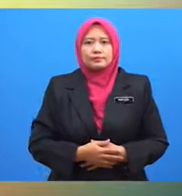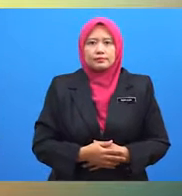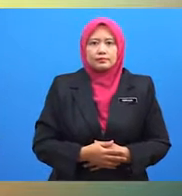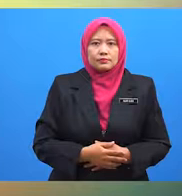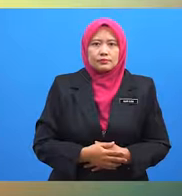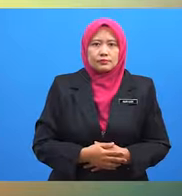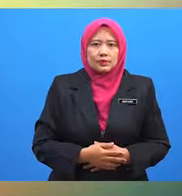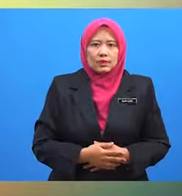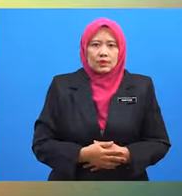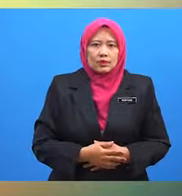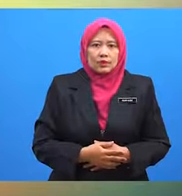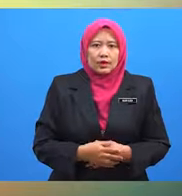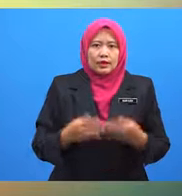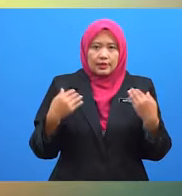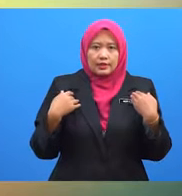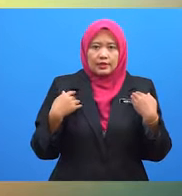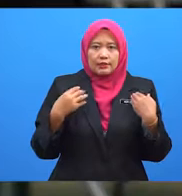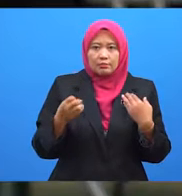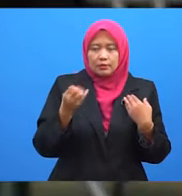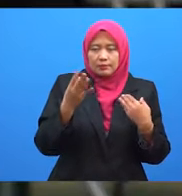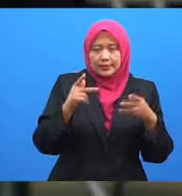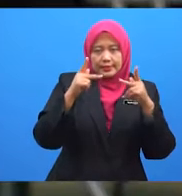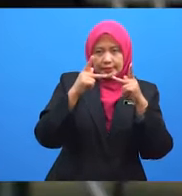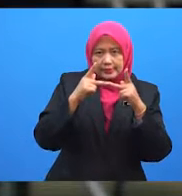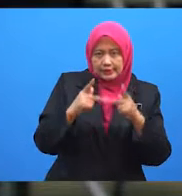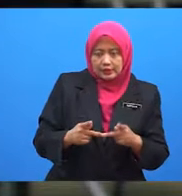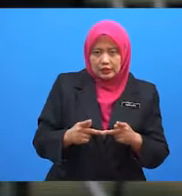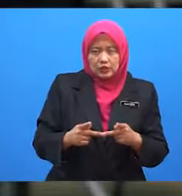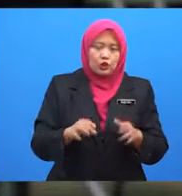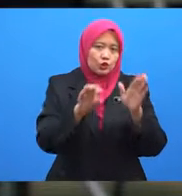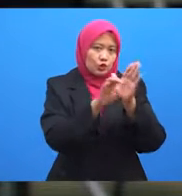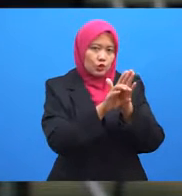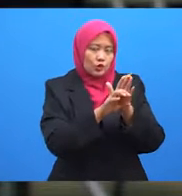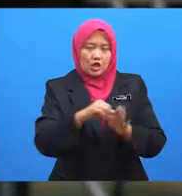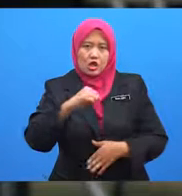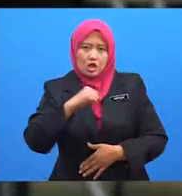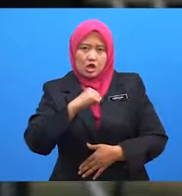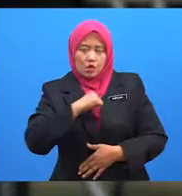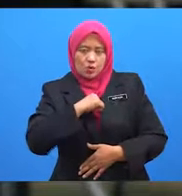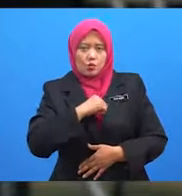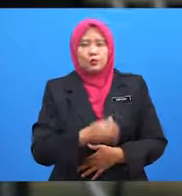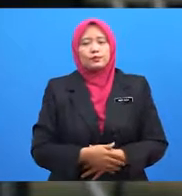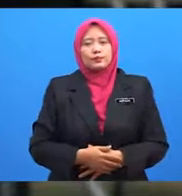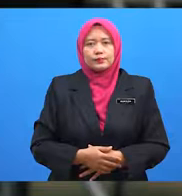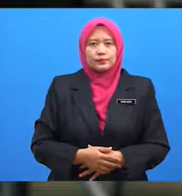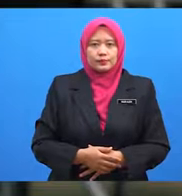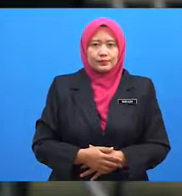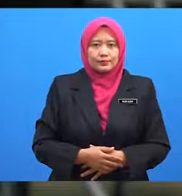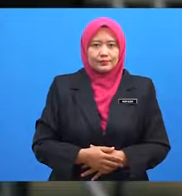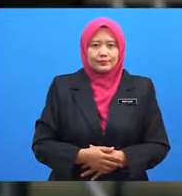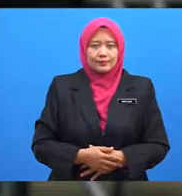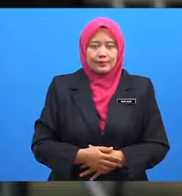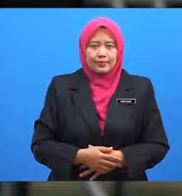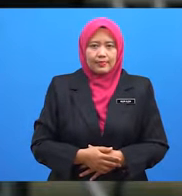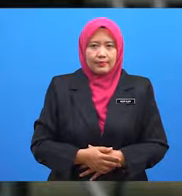jadi, kayu, ini. Baiklah, para pelajar, kupasan ciri-ciri bahasa kuno